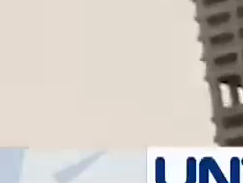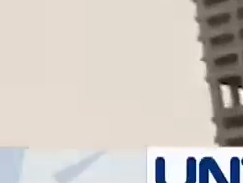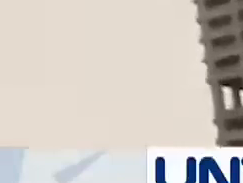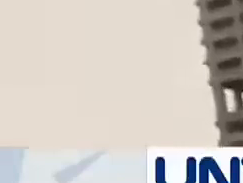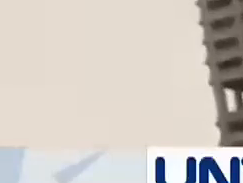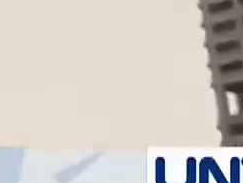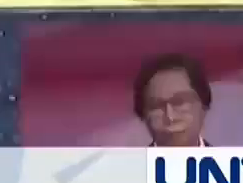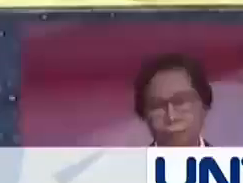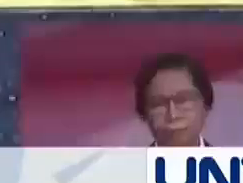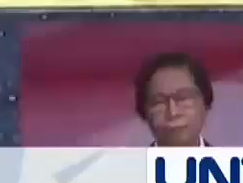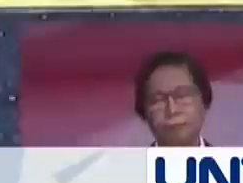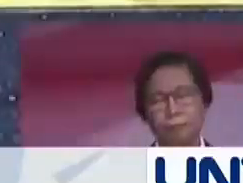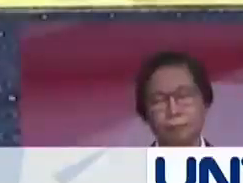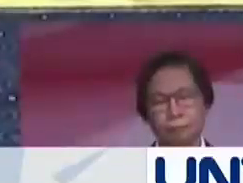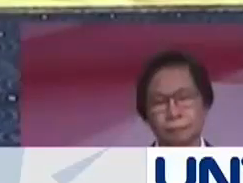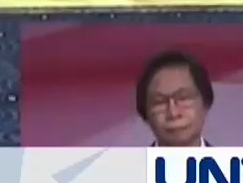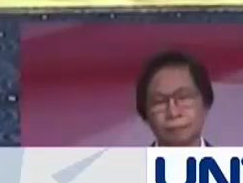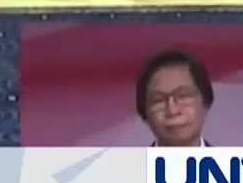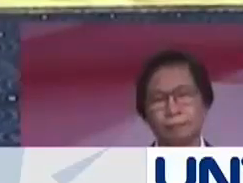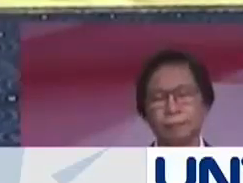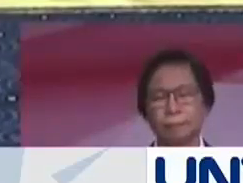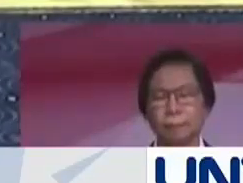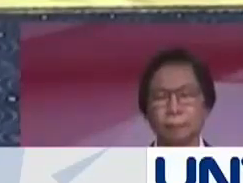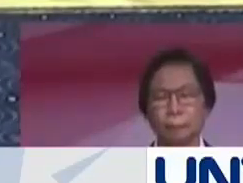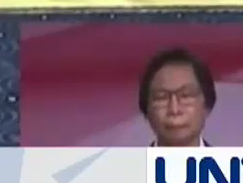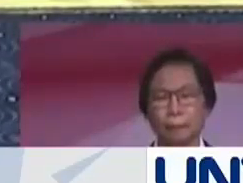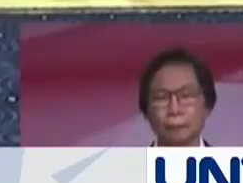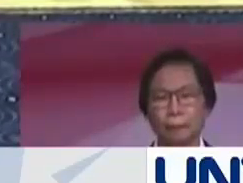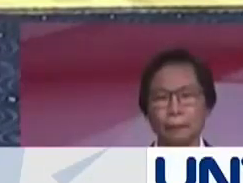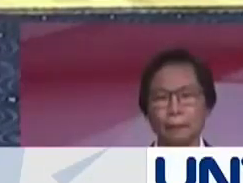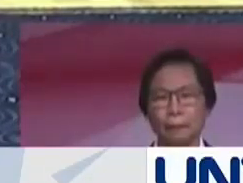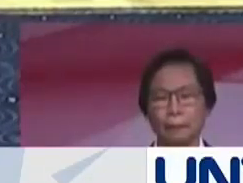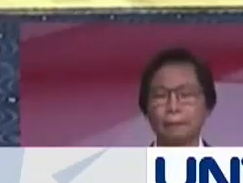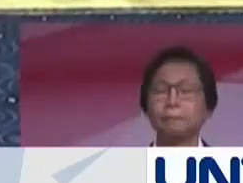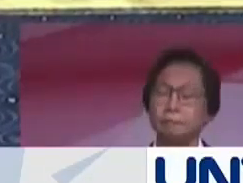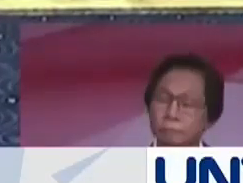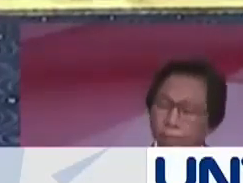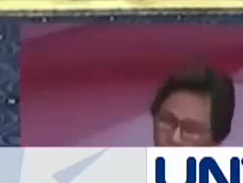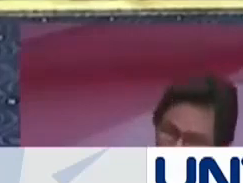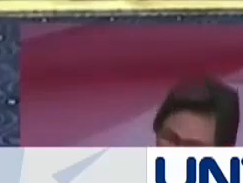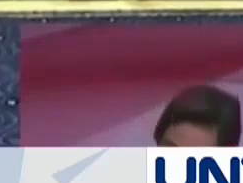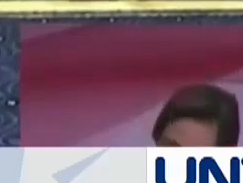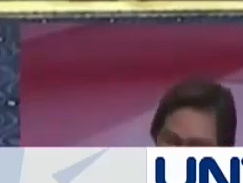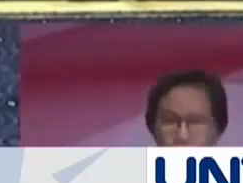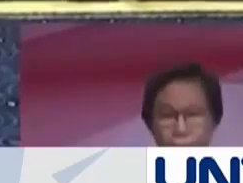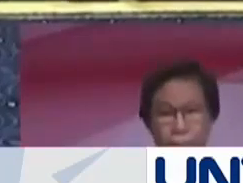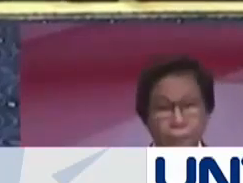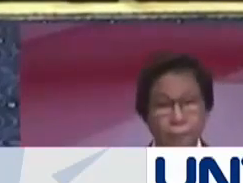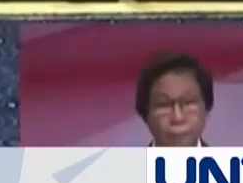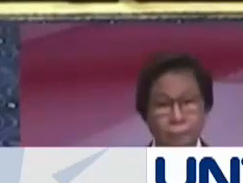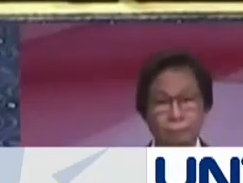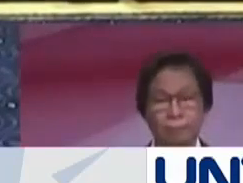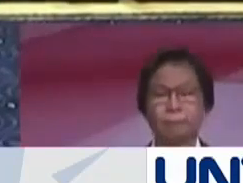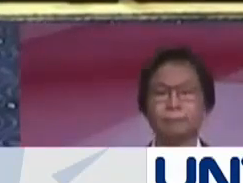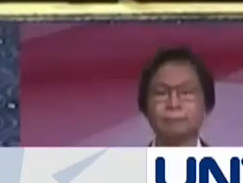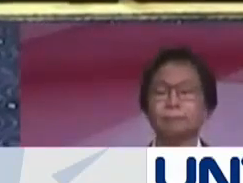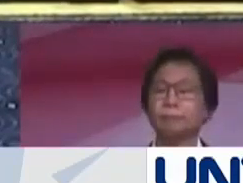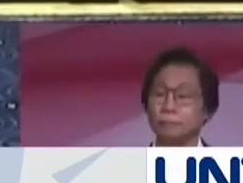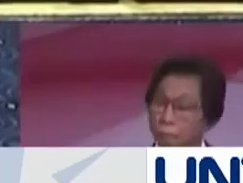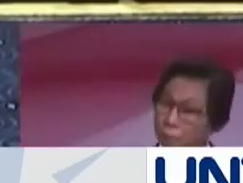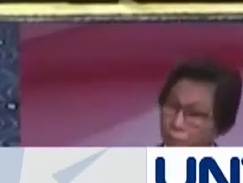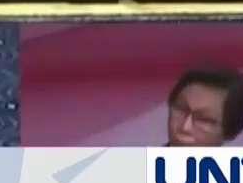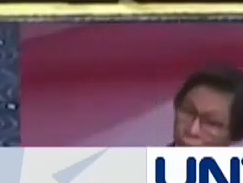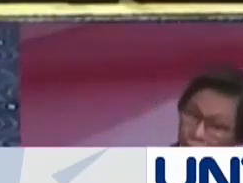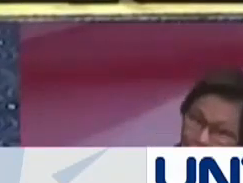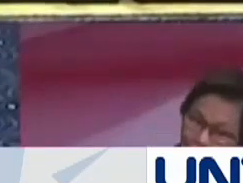ng COVID-19 sa bansa. Noong Lunes, idiniklara ni Prime Minister Muhyiddin Yassin ang nationwide travel ban at